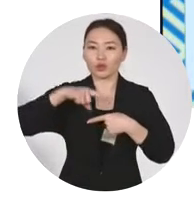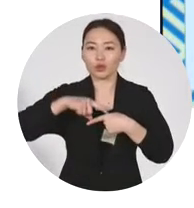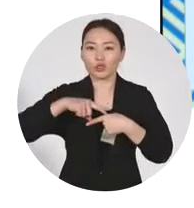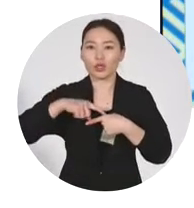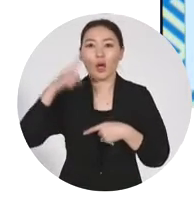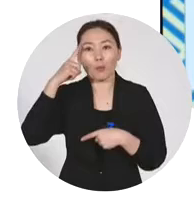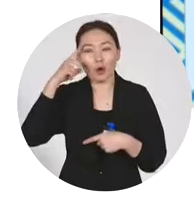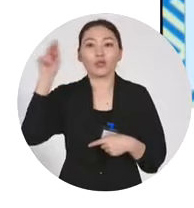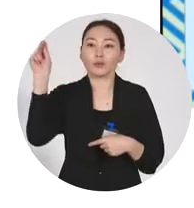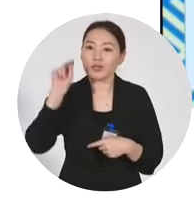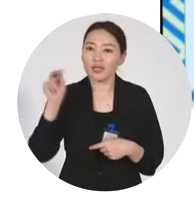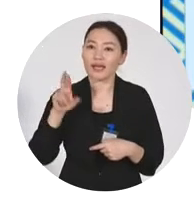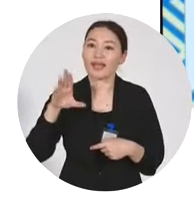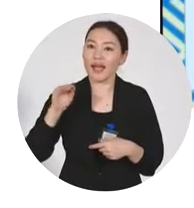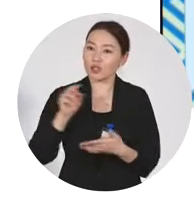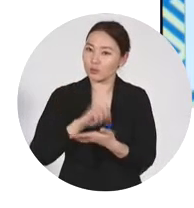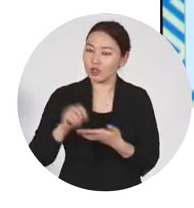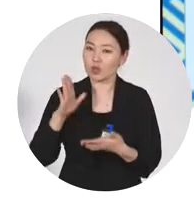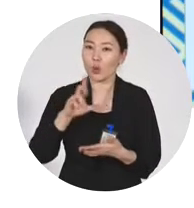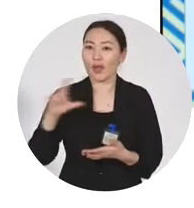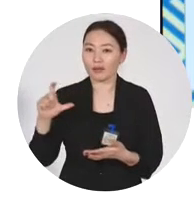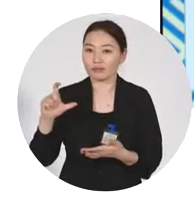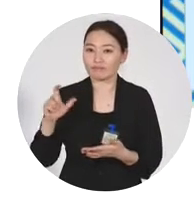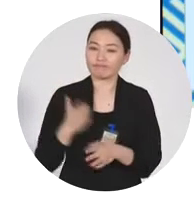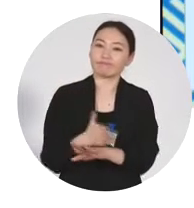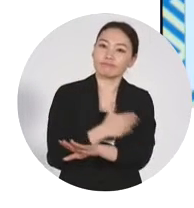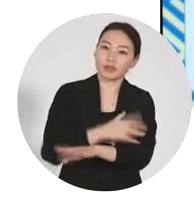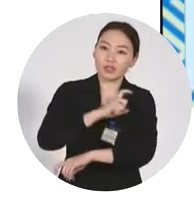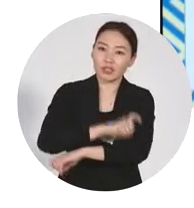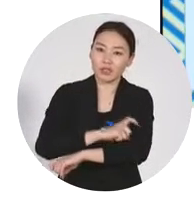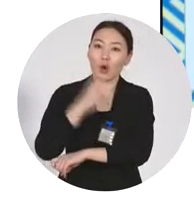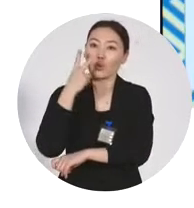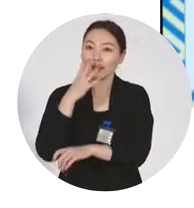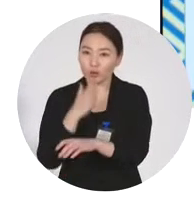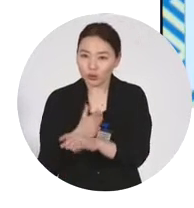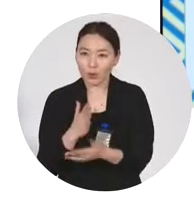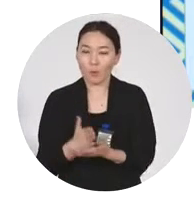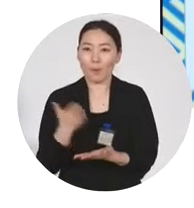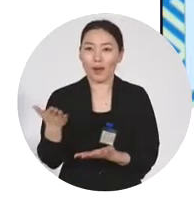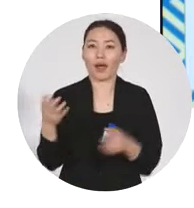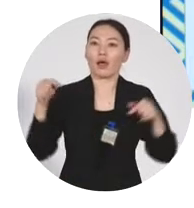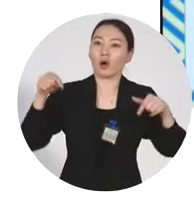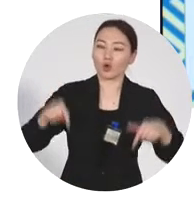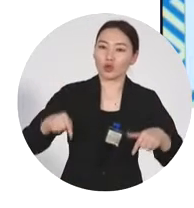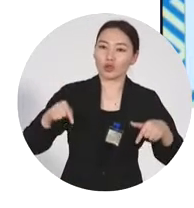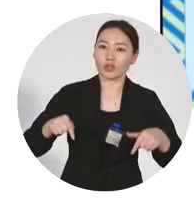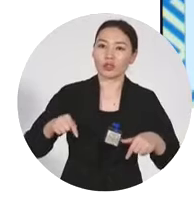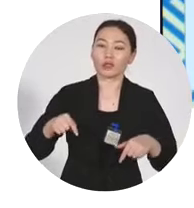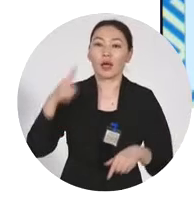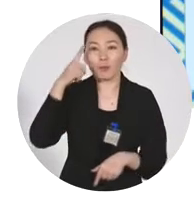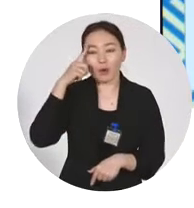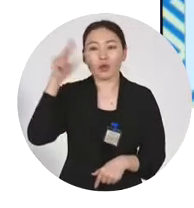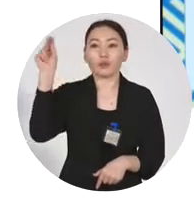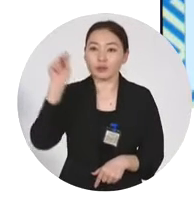вэ, үгэнд хэрхэн дагуулах вэ гэдэг хичээл үзсэн байгаа. За тэгэхээр өнөөдрийн үндэсний бичгийн хичээлээр бид нэр биеэр төгсөх